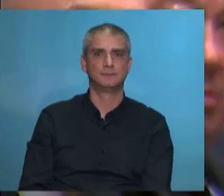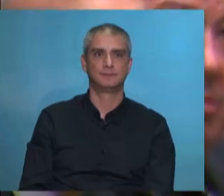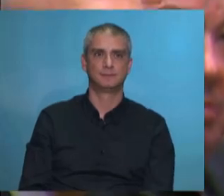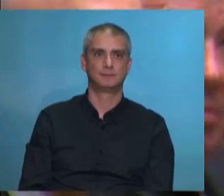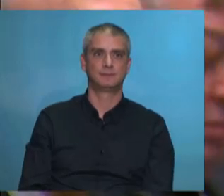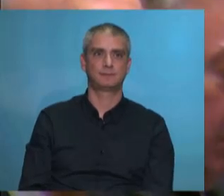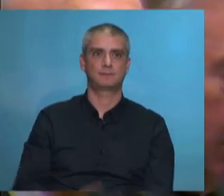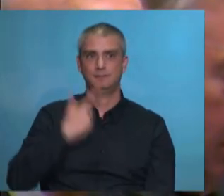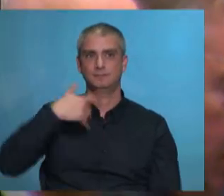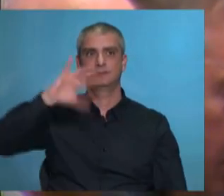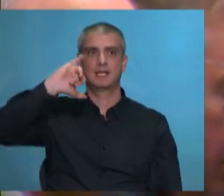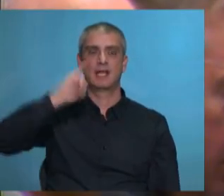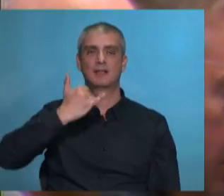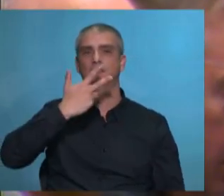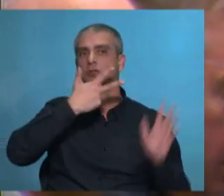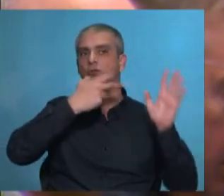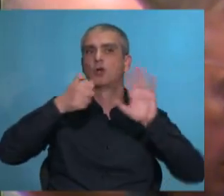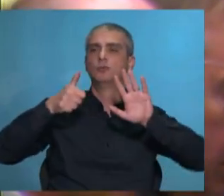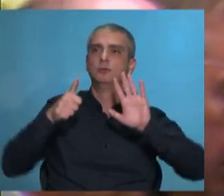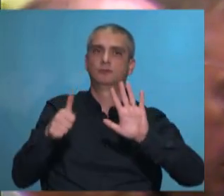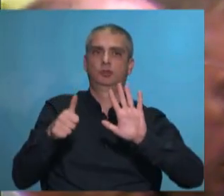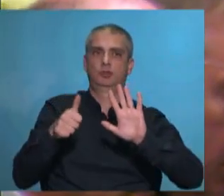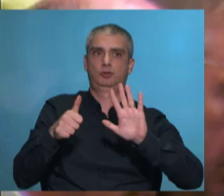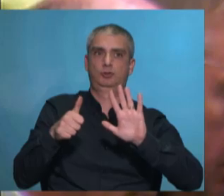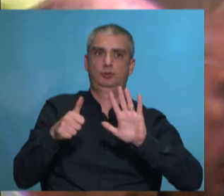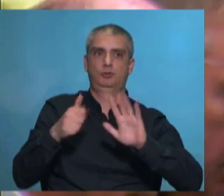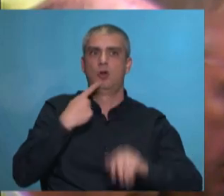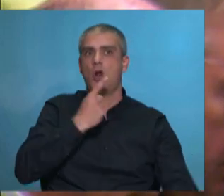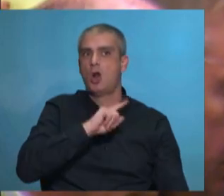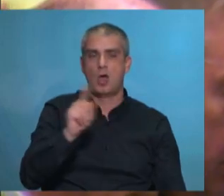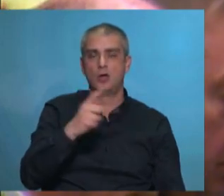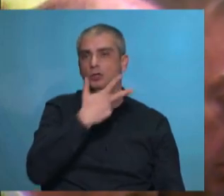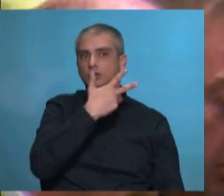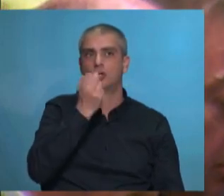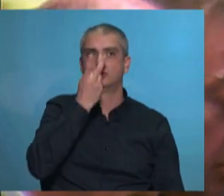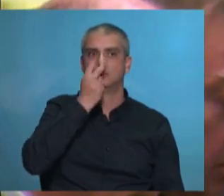The eyes to the right, 306. The nose to the left,